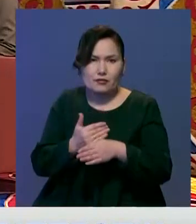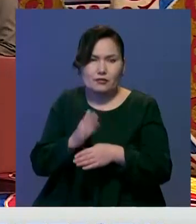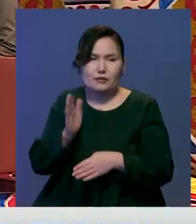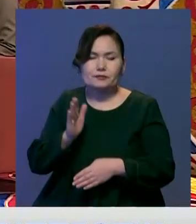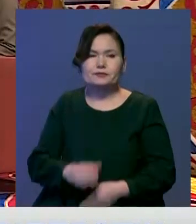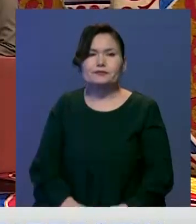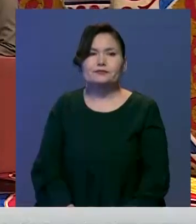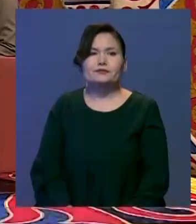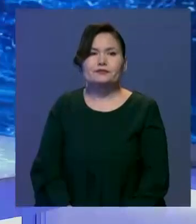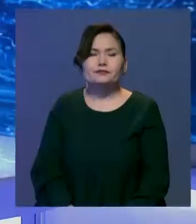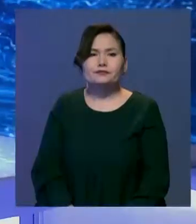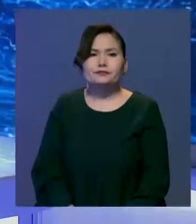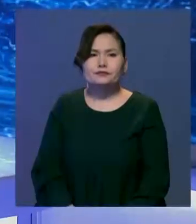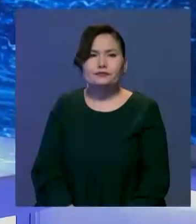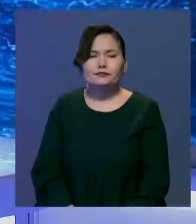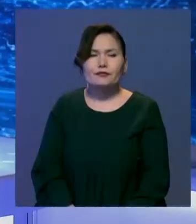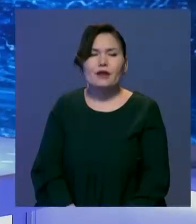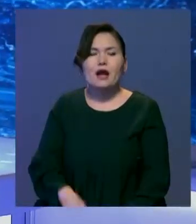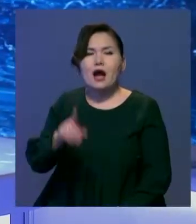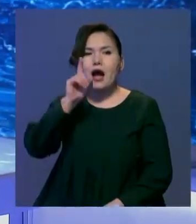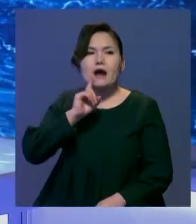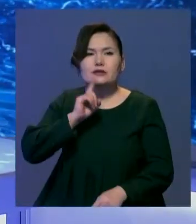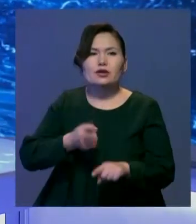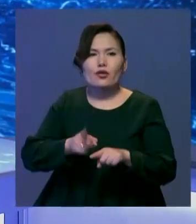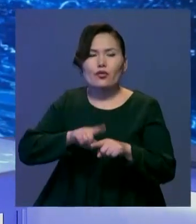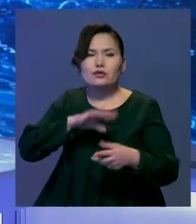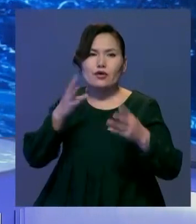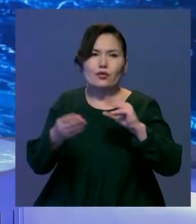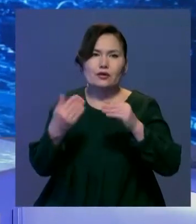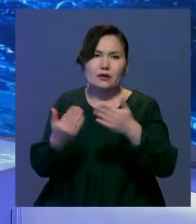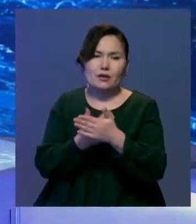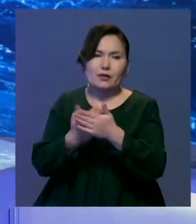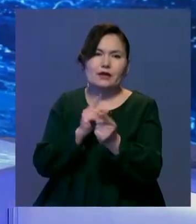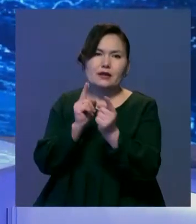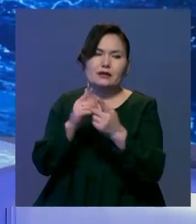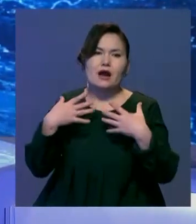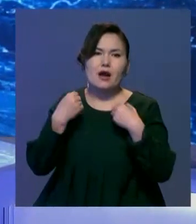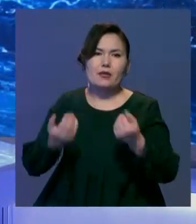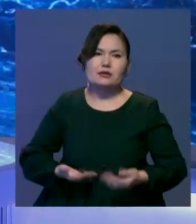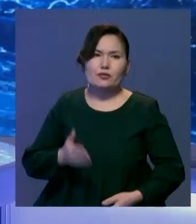Жаңалығымыз тамам. Әзірге айтарымыз осы. Барымыздың берекесін берсін.